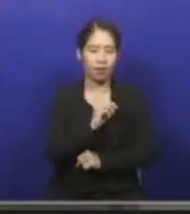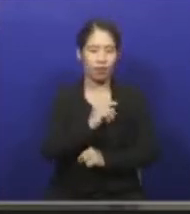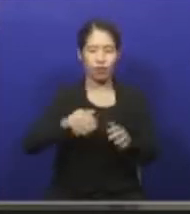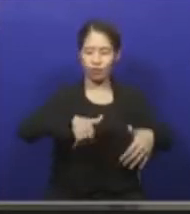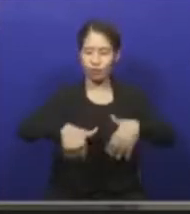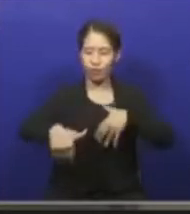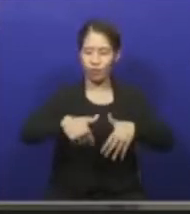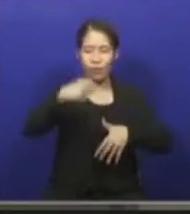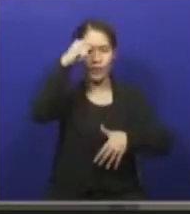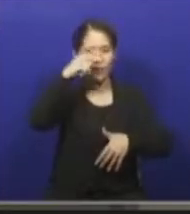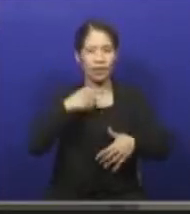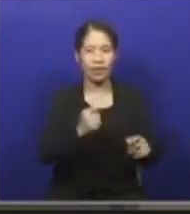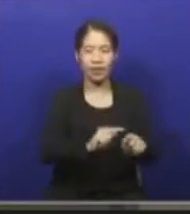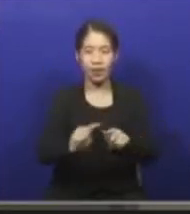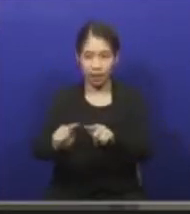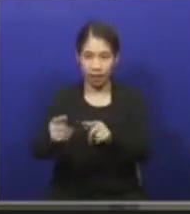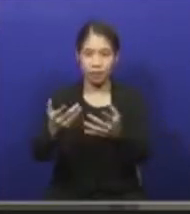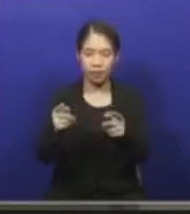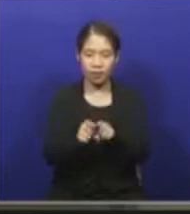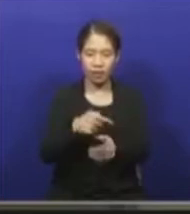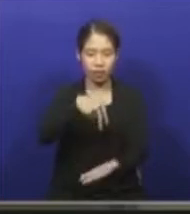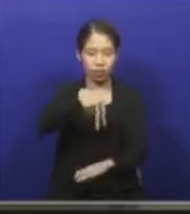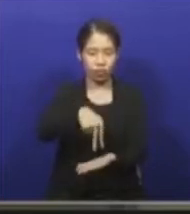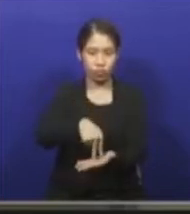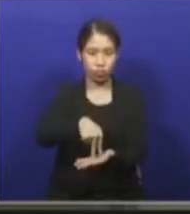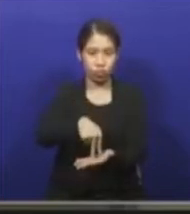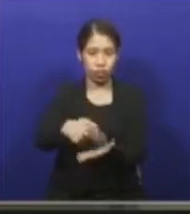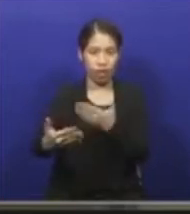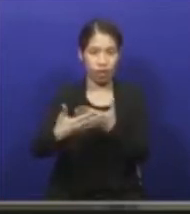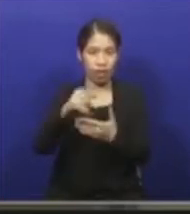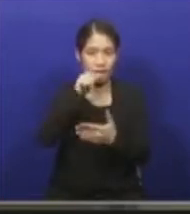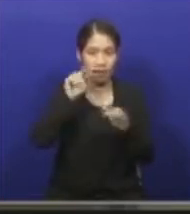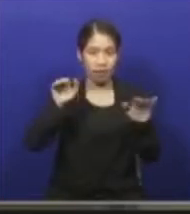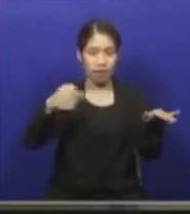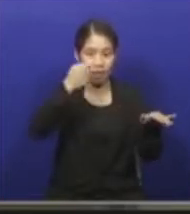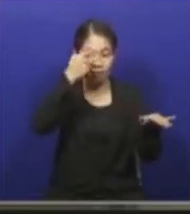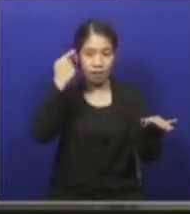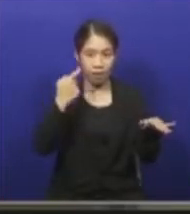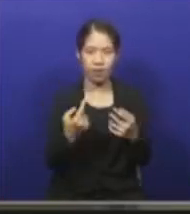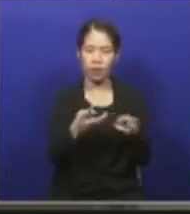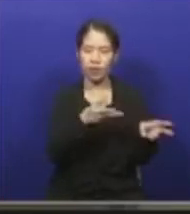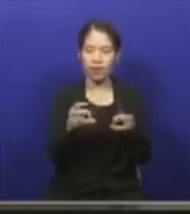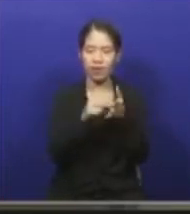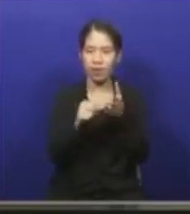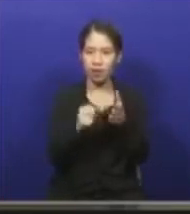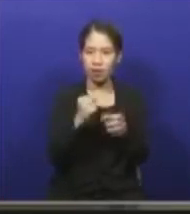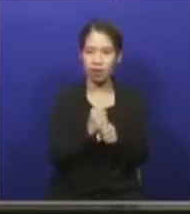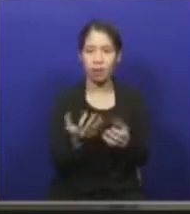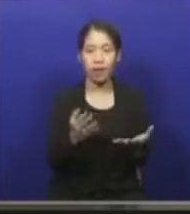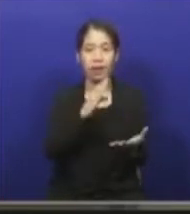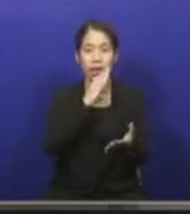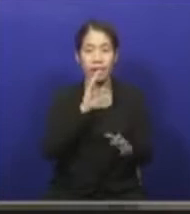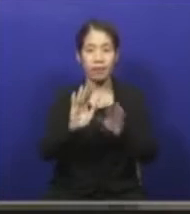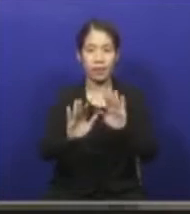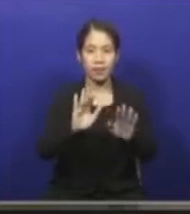ยและข้าราชการน้อยกว่าอย่างหุ่นไล่กาของน้องก้าวนั่นเองครับทางออกที่เป็นรูปธรรมที่จับต้องได้หากจะเปรียบเป